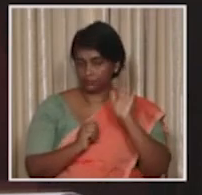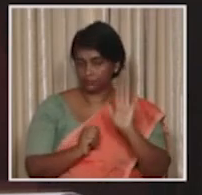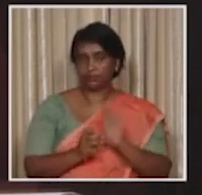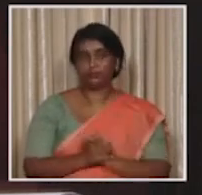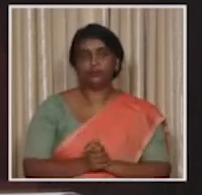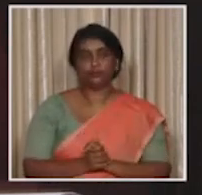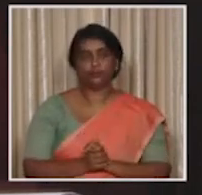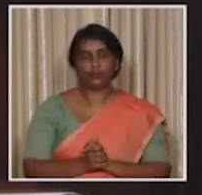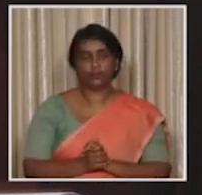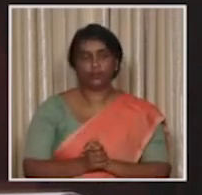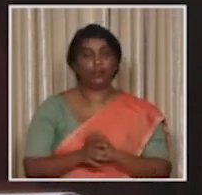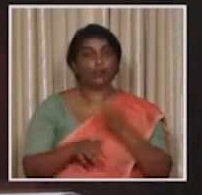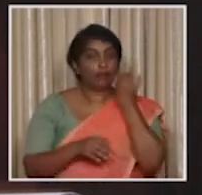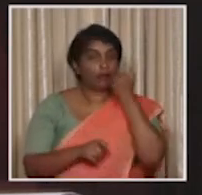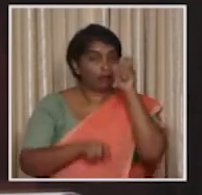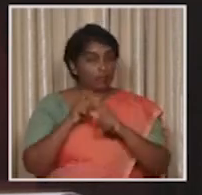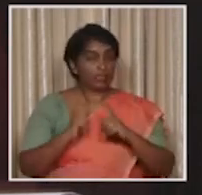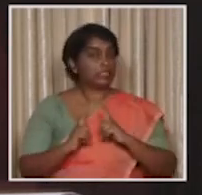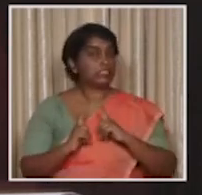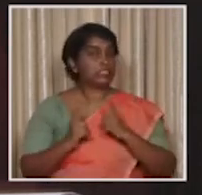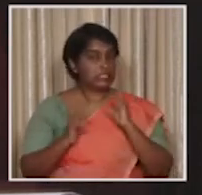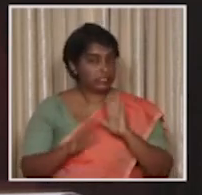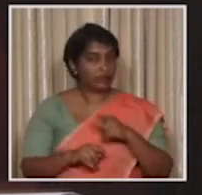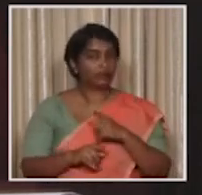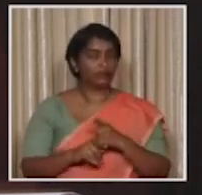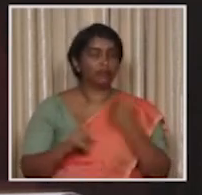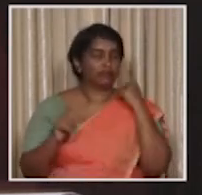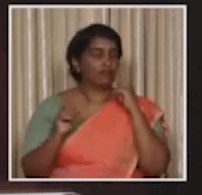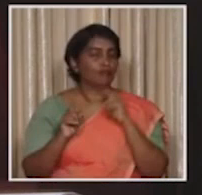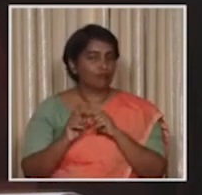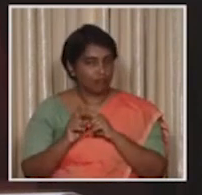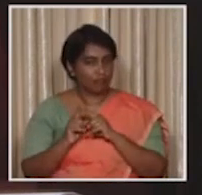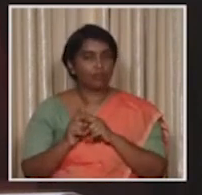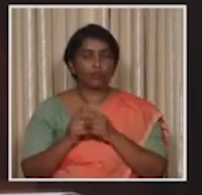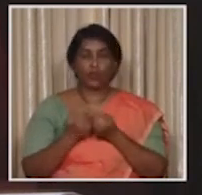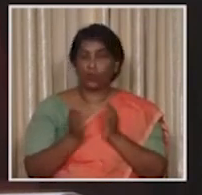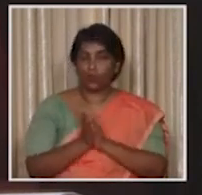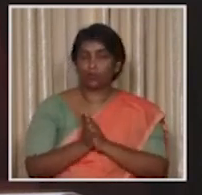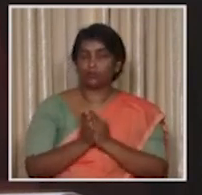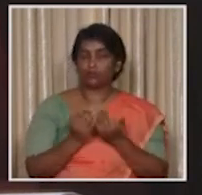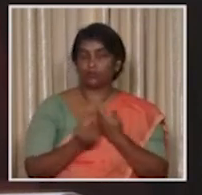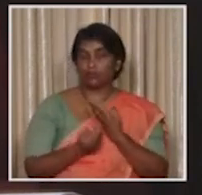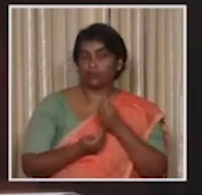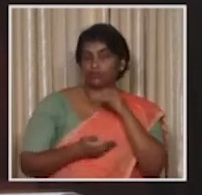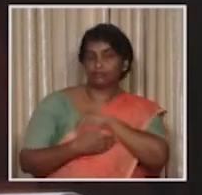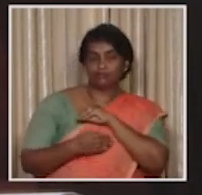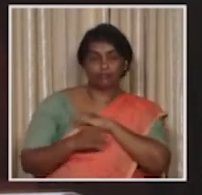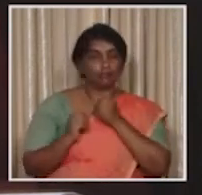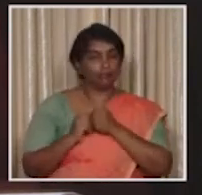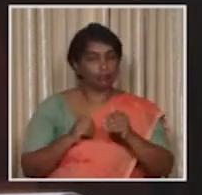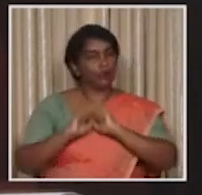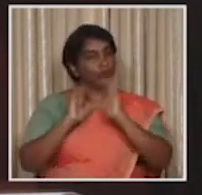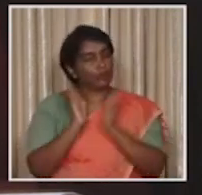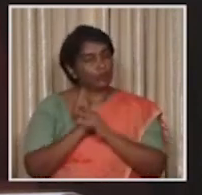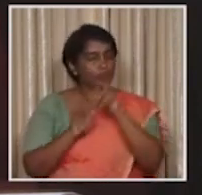වෙනවා. රෝගීන්ගේ ජීවිත මතින් ගොස් සිය මඩිය තරකර ගැනීමට කටයුතු කරනු ලැබූ